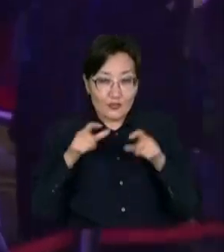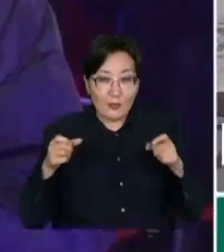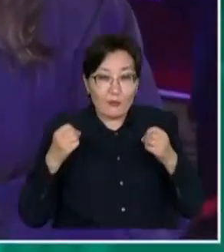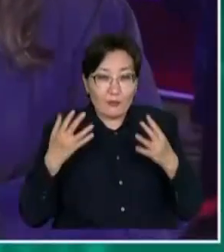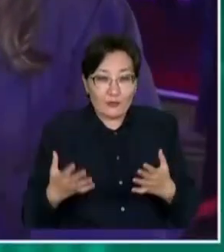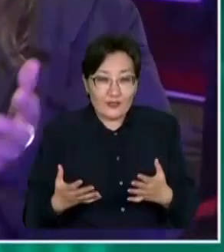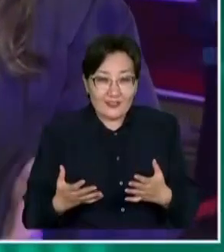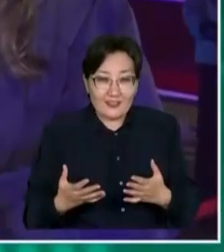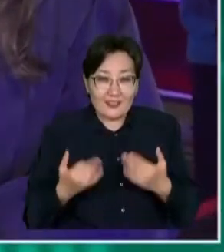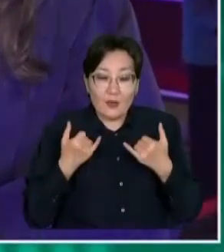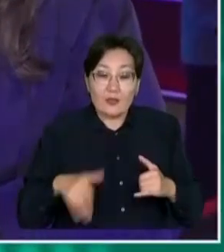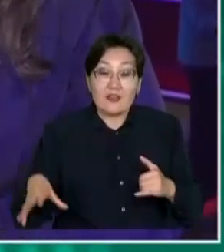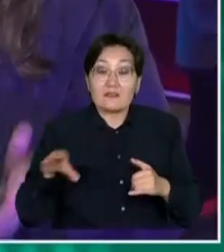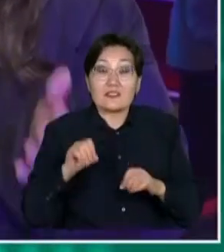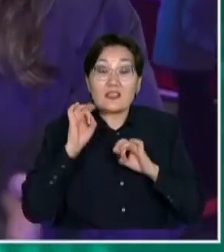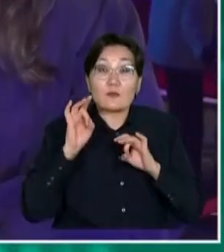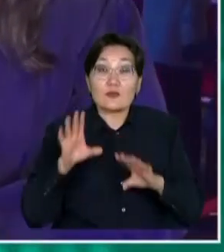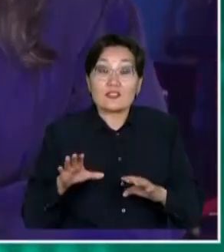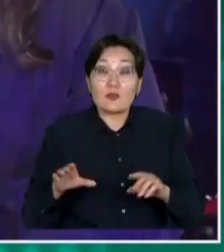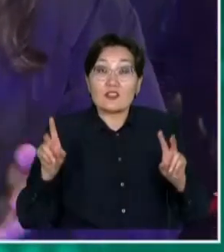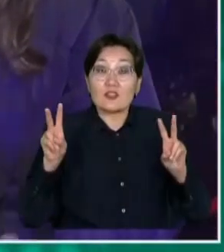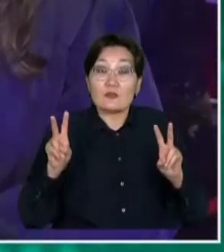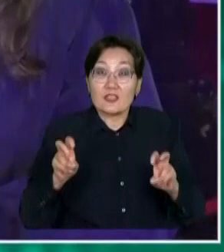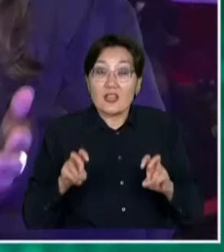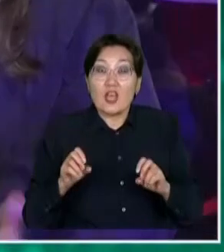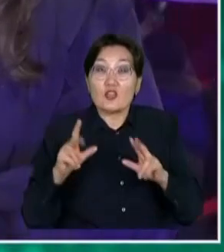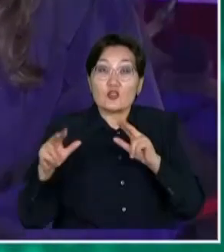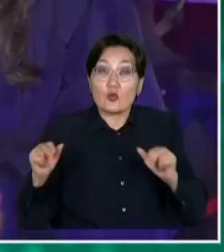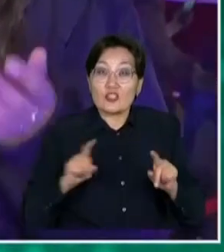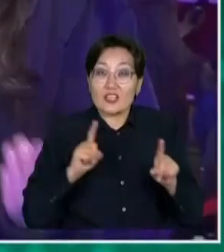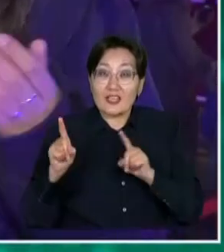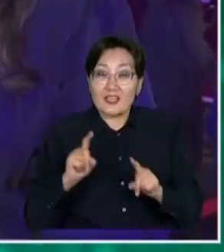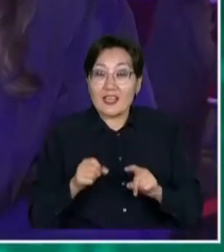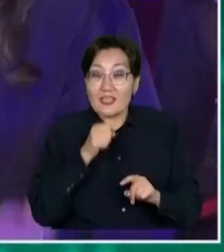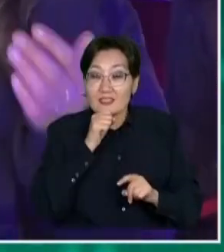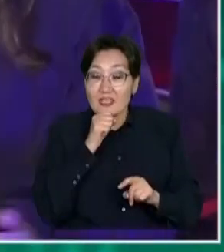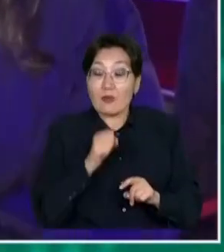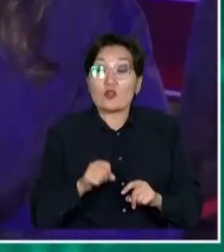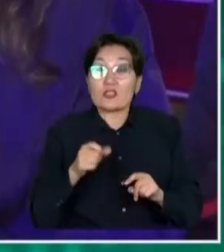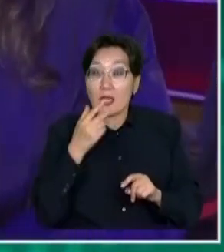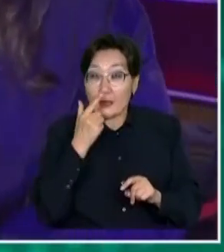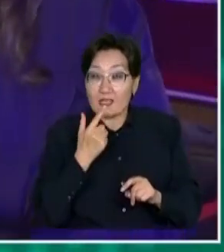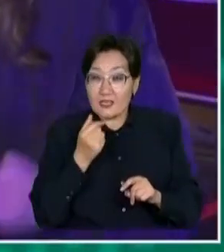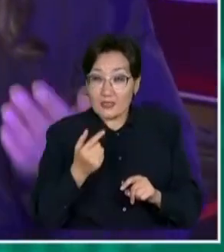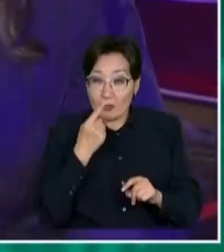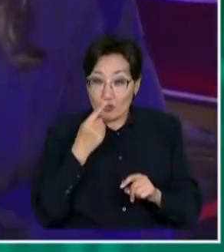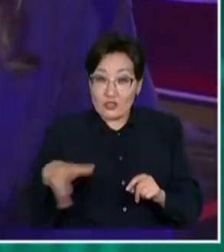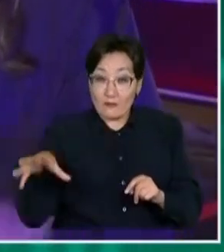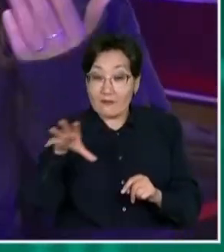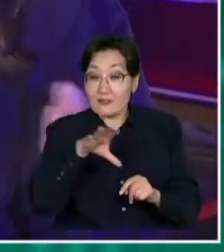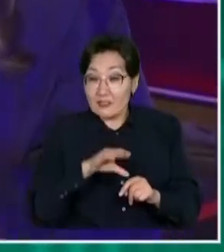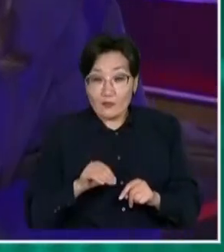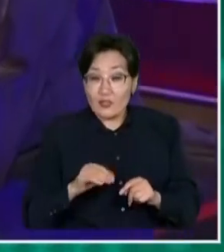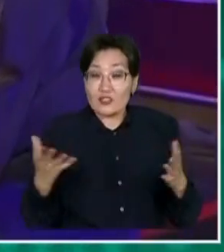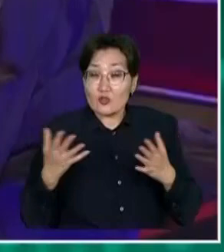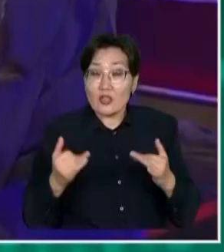просто зашкаливают. Всем известные фразы «Елочка горит», «Дед Мороз», «Красный нос» и «С Новым годом» слышны со всех сторон. Ну, а